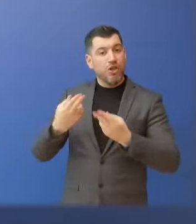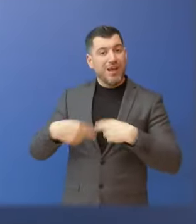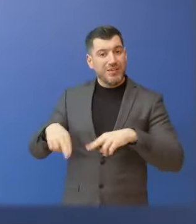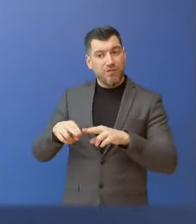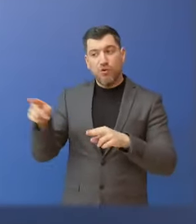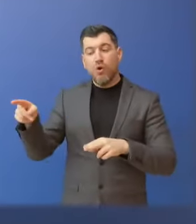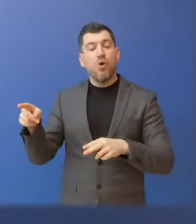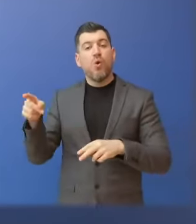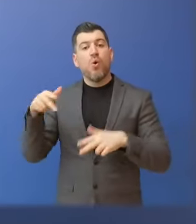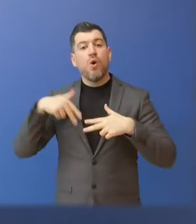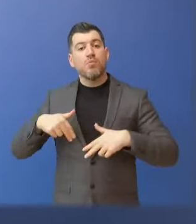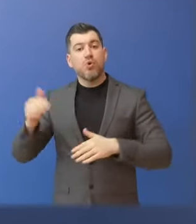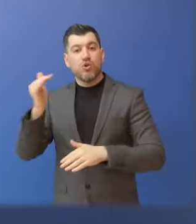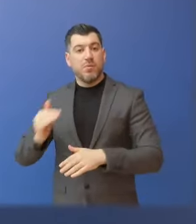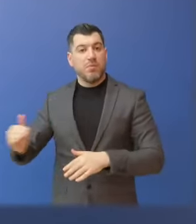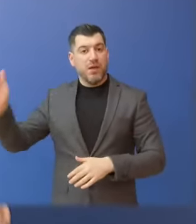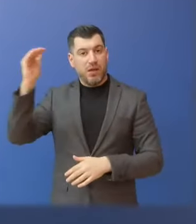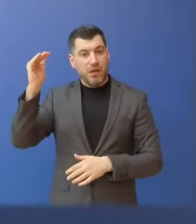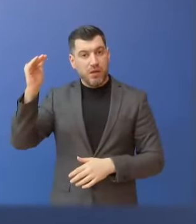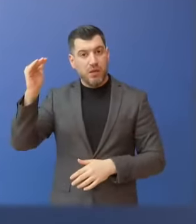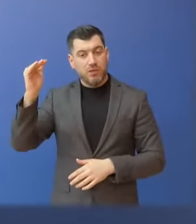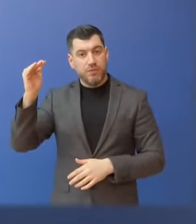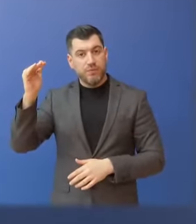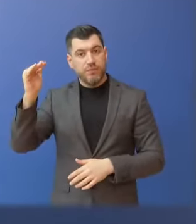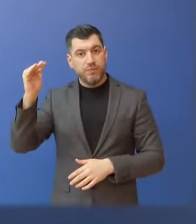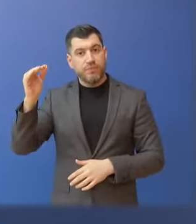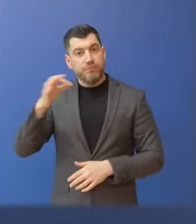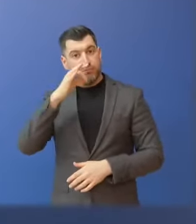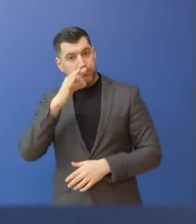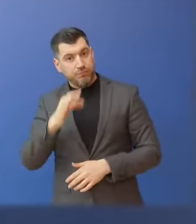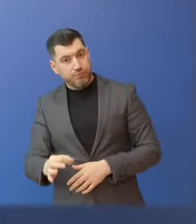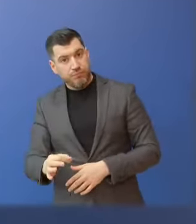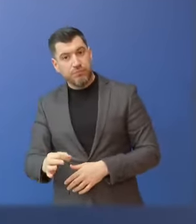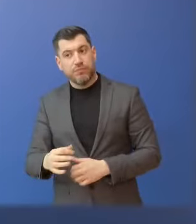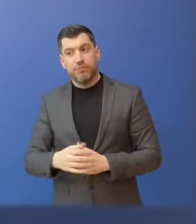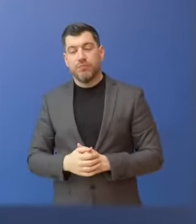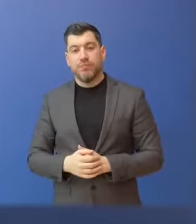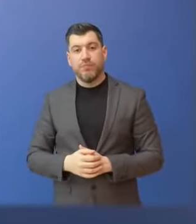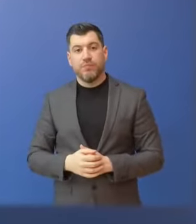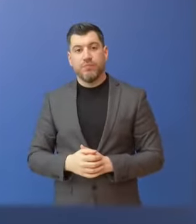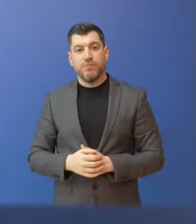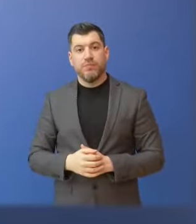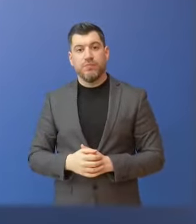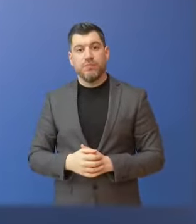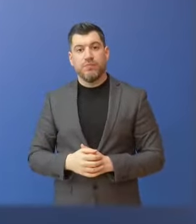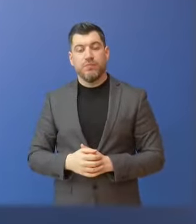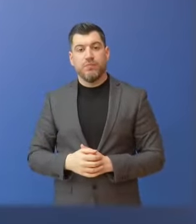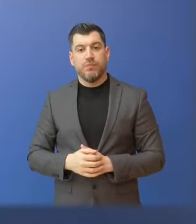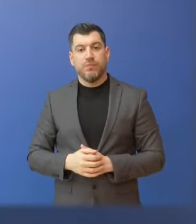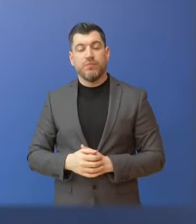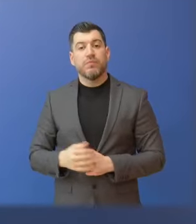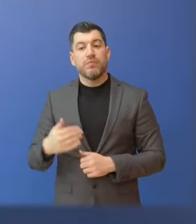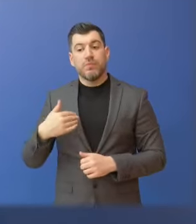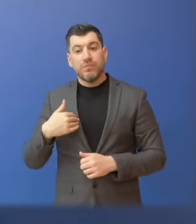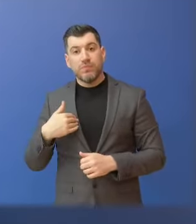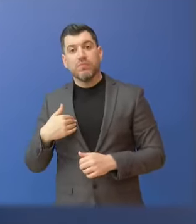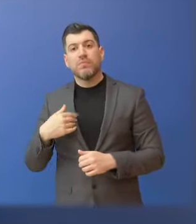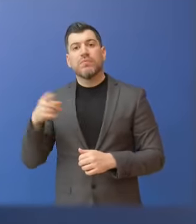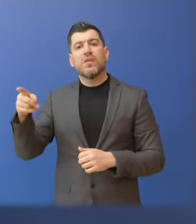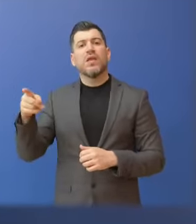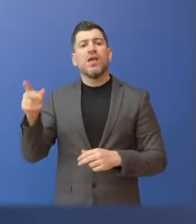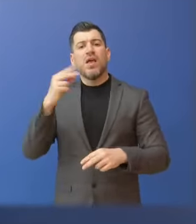υπουργός επικρατείας ο κύριος σταύρος παπασταύρου πρακτικά έχουμε εξάλειψη των εκπρόθεσμων τροπολογιών πιστή τήρηση της δημόσιας